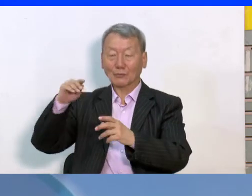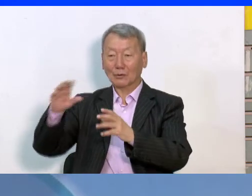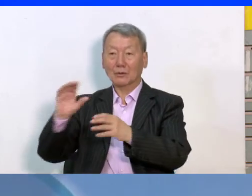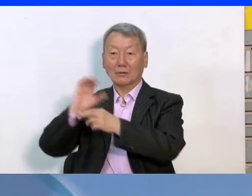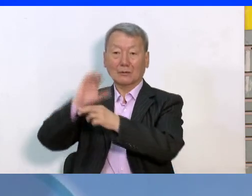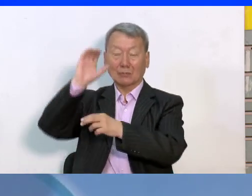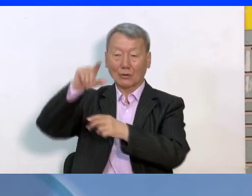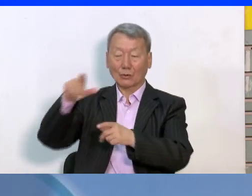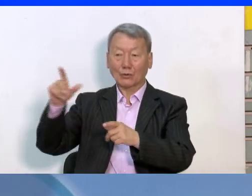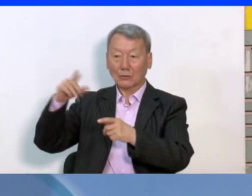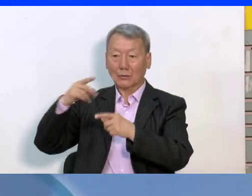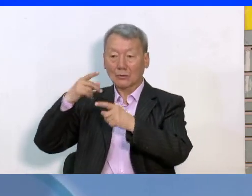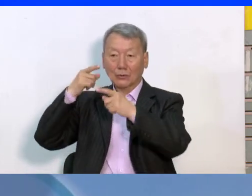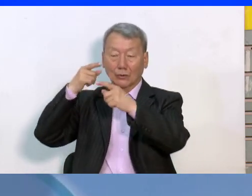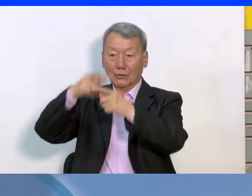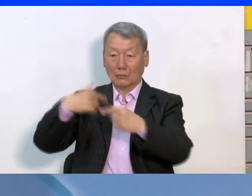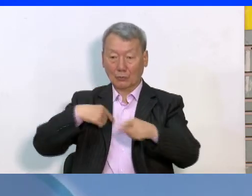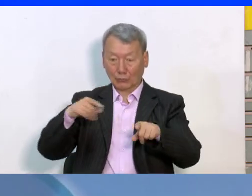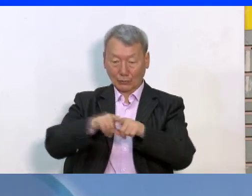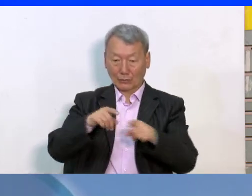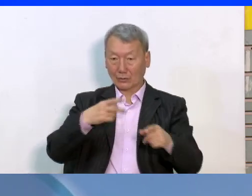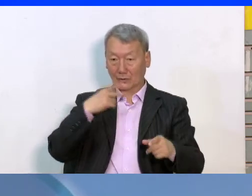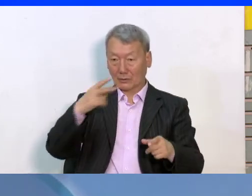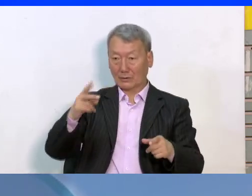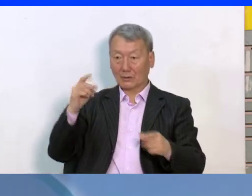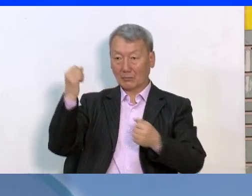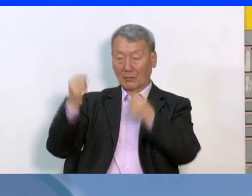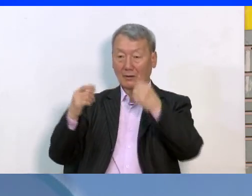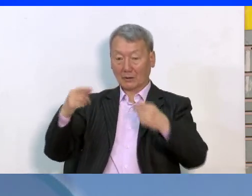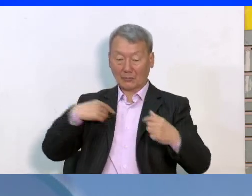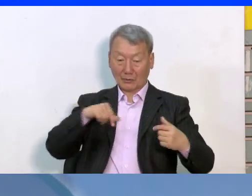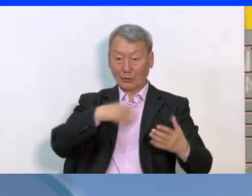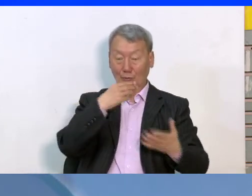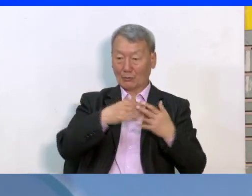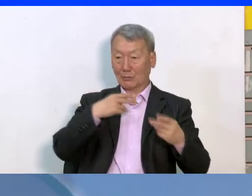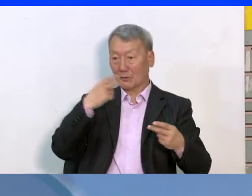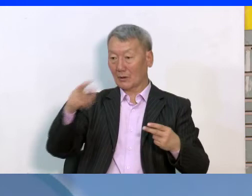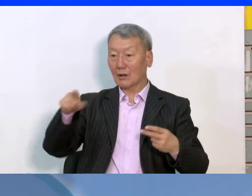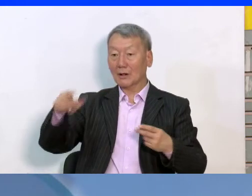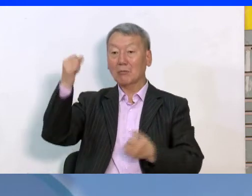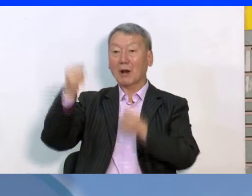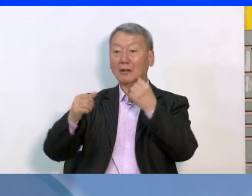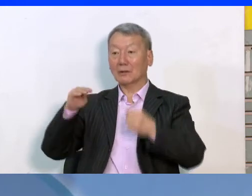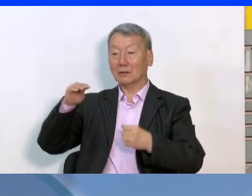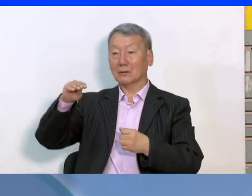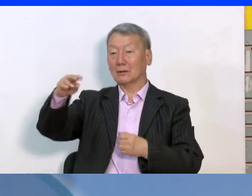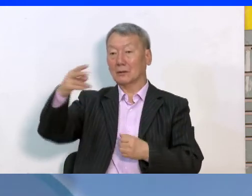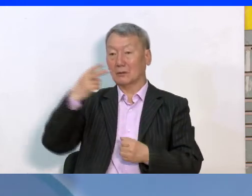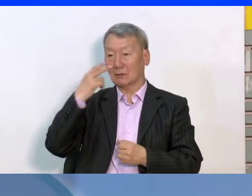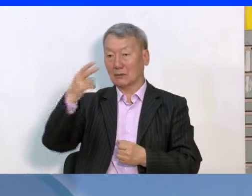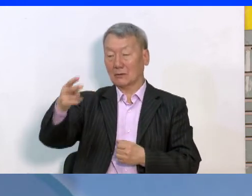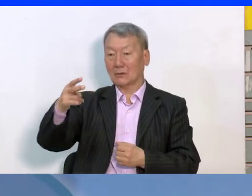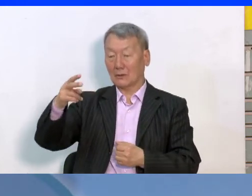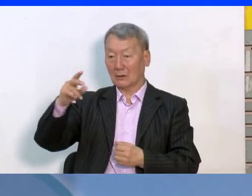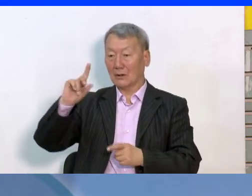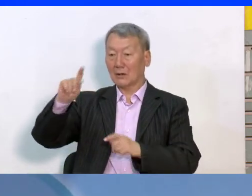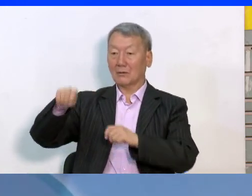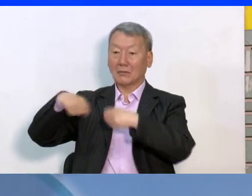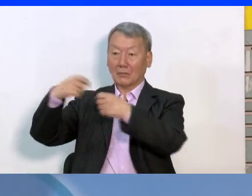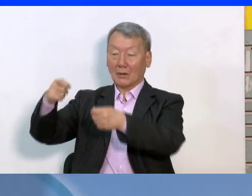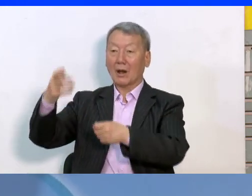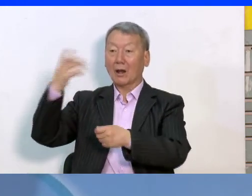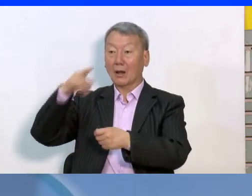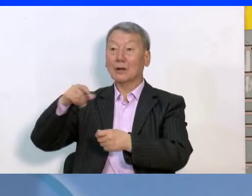турабыз. Ошол эле убакта биз дагы өзүбүздүн линия менен ошол бараткан жергиликтүү бийлик өкүлдөрүнө берип атабыз.